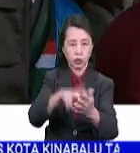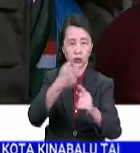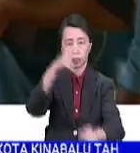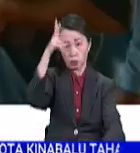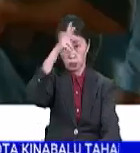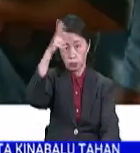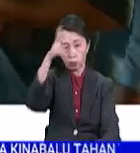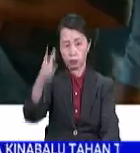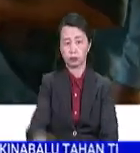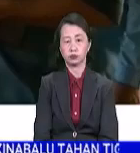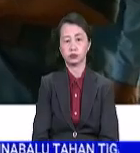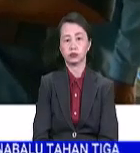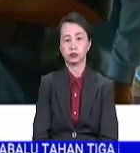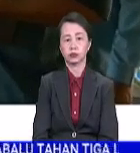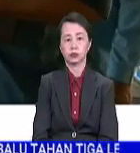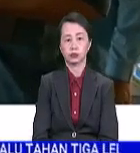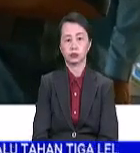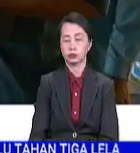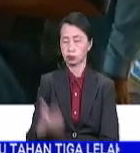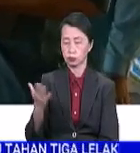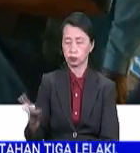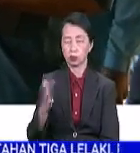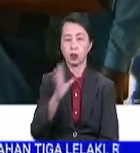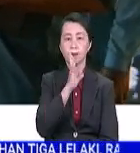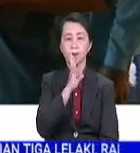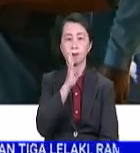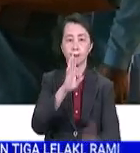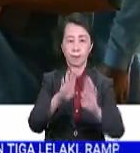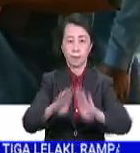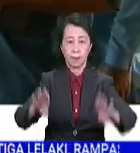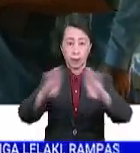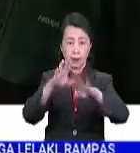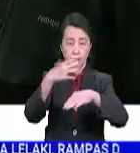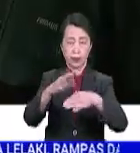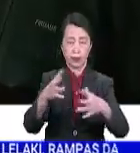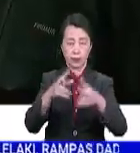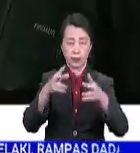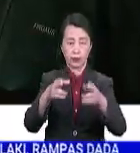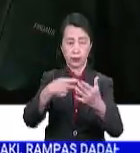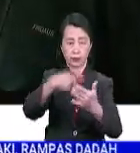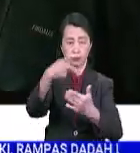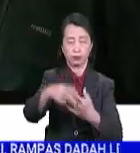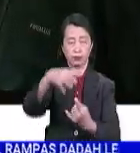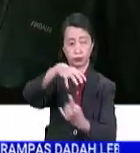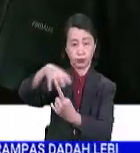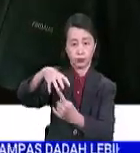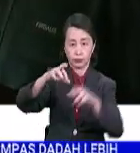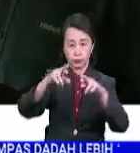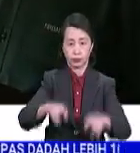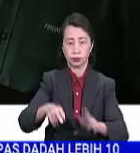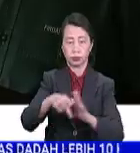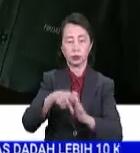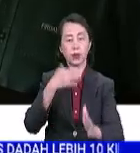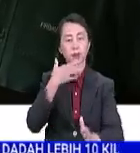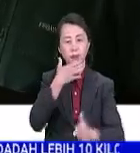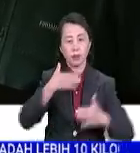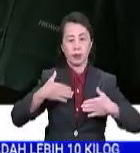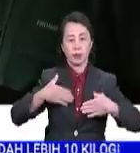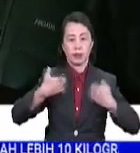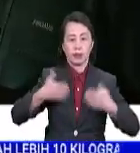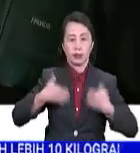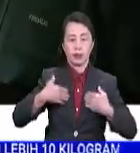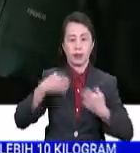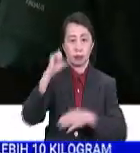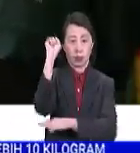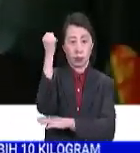Kerajaan desain beliau kepada pemberita selepas meresmikan program bazar Pemuda Sejahtera Palembang